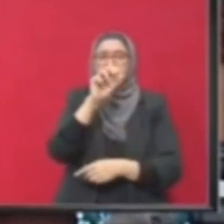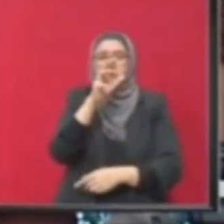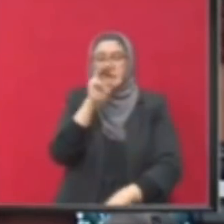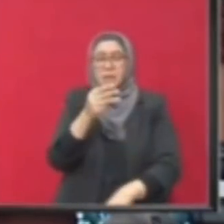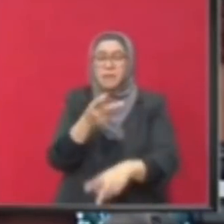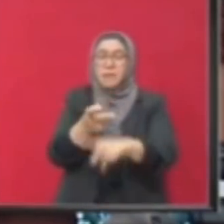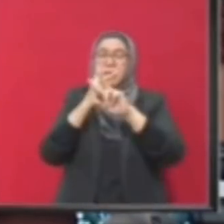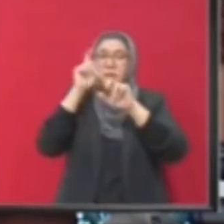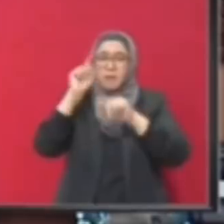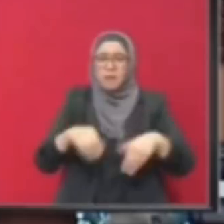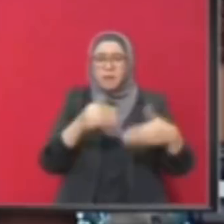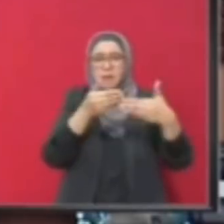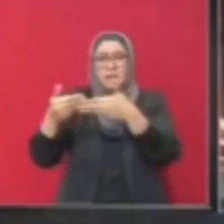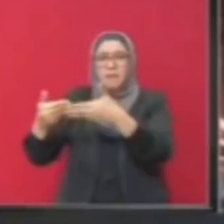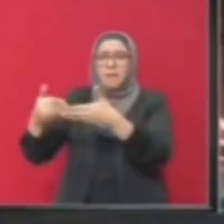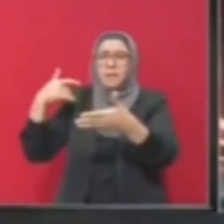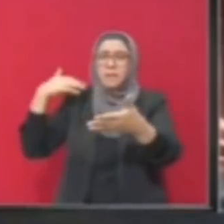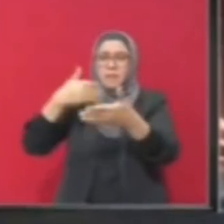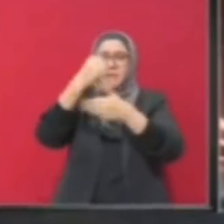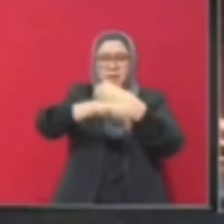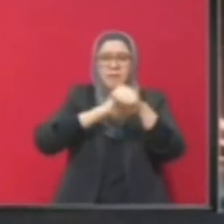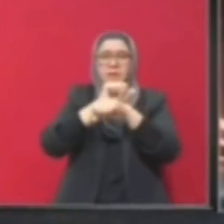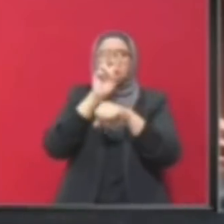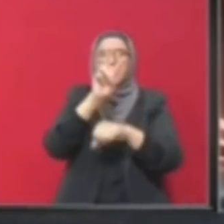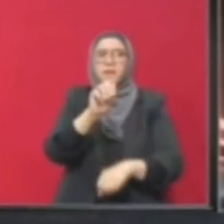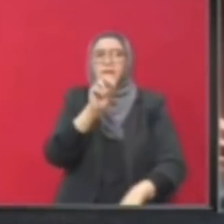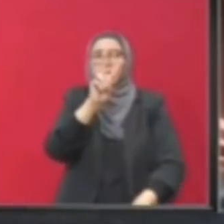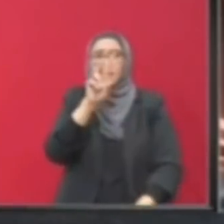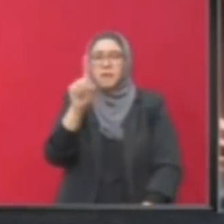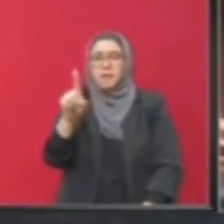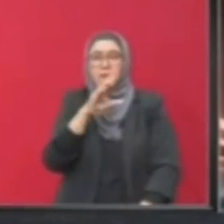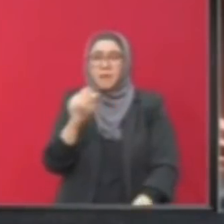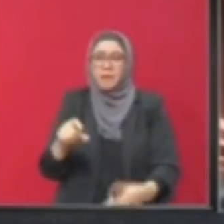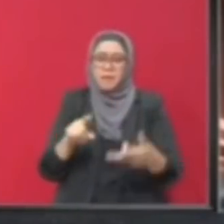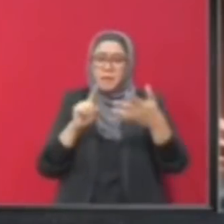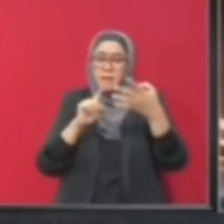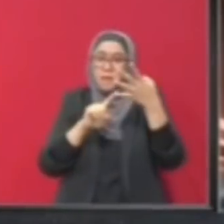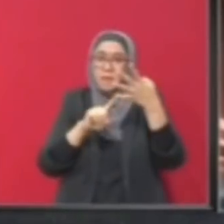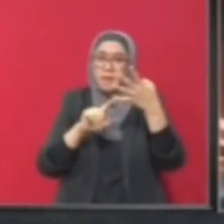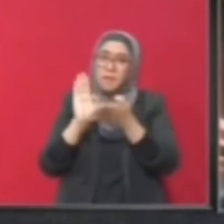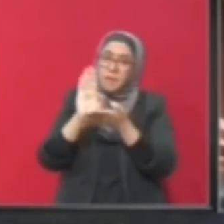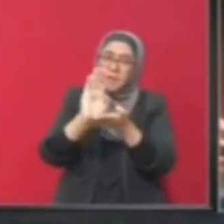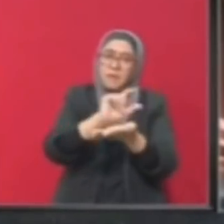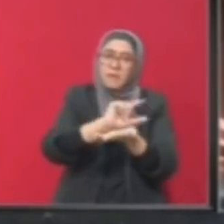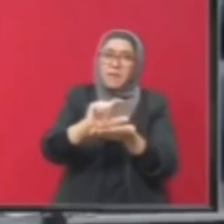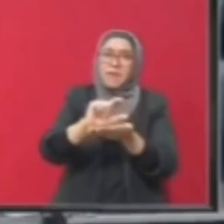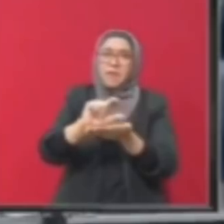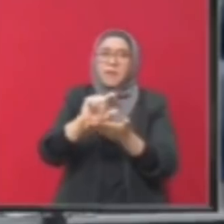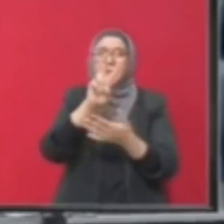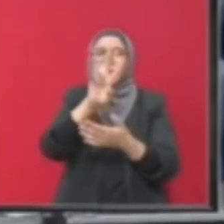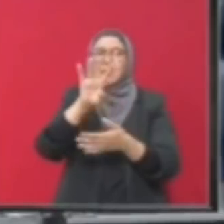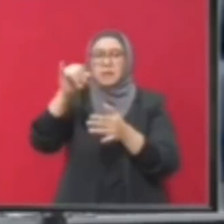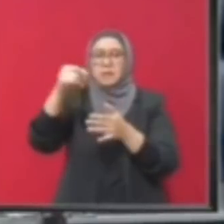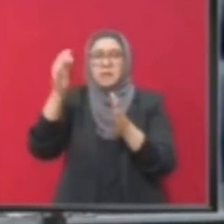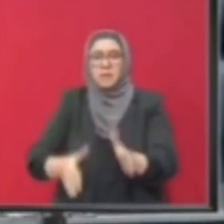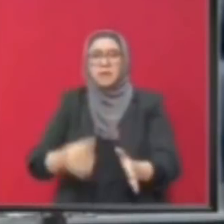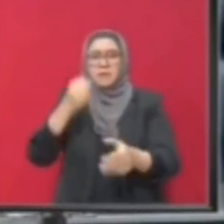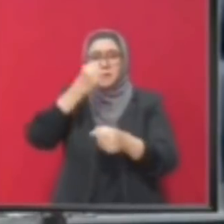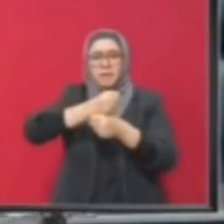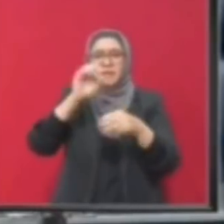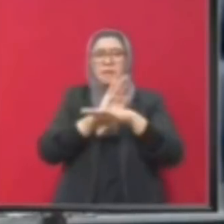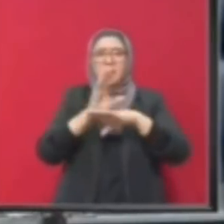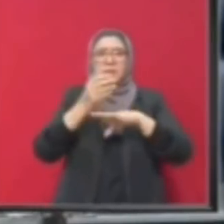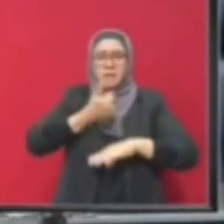sehingga 2021. Keempat, bantuan geran kepada 24 juta orang yang bekerja sendiri boleh